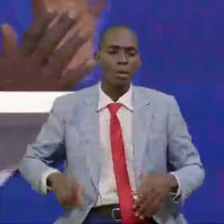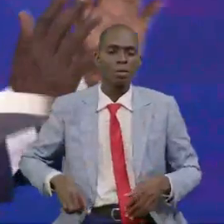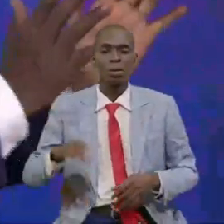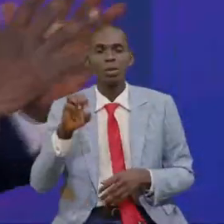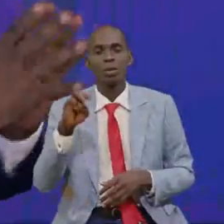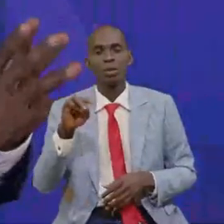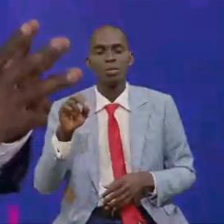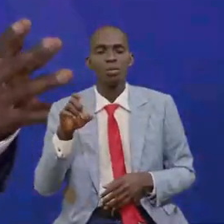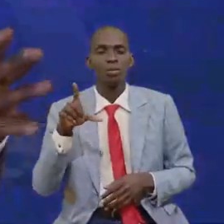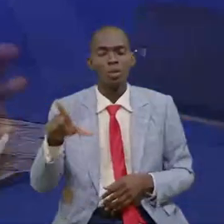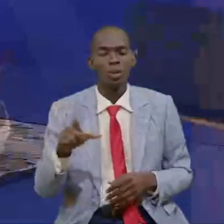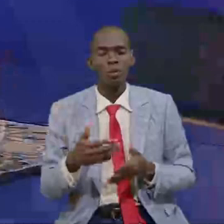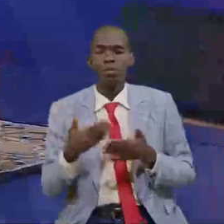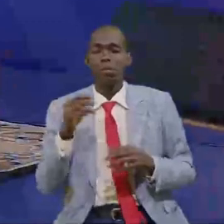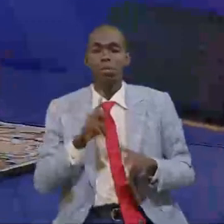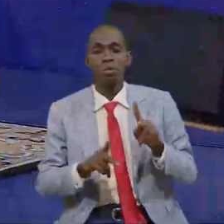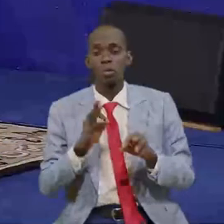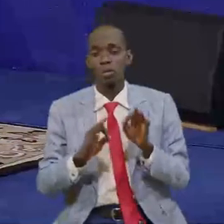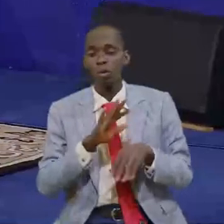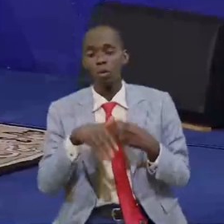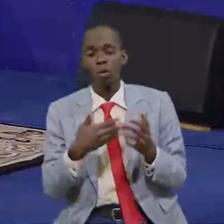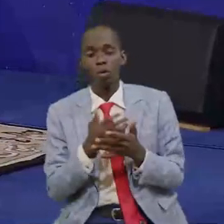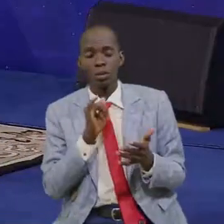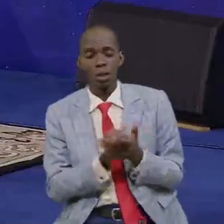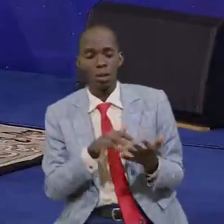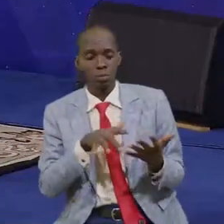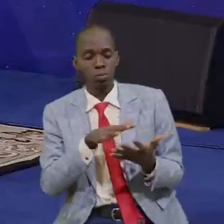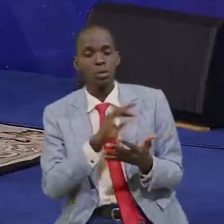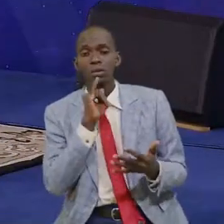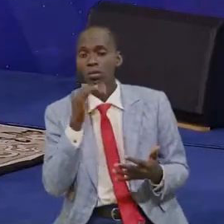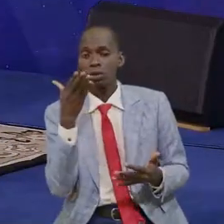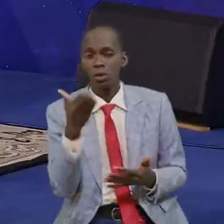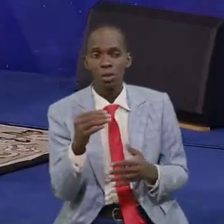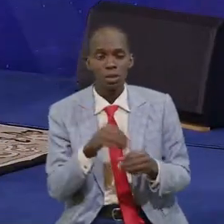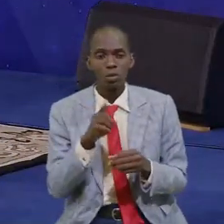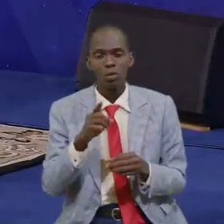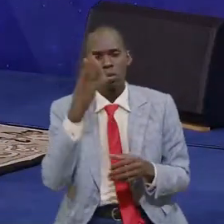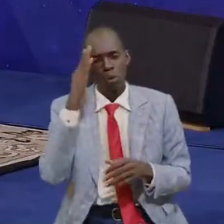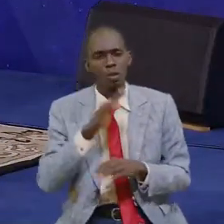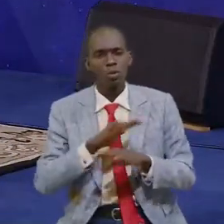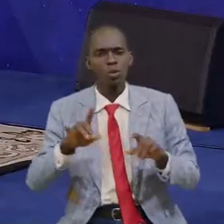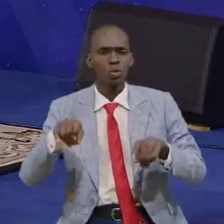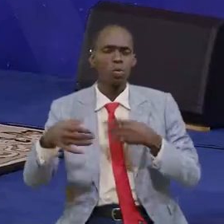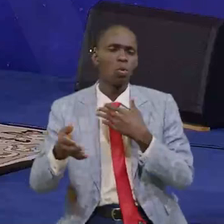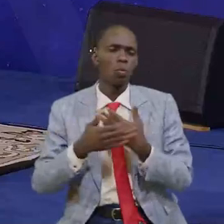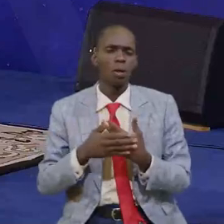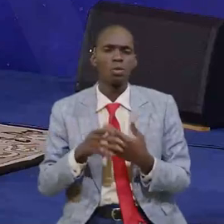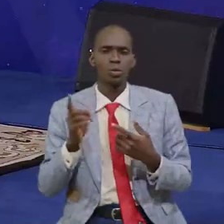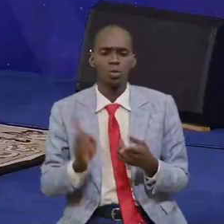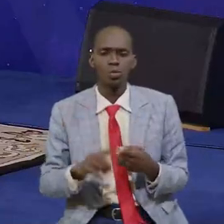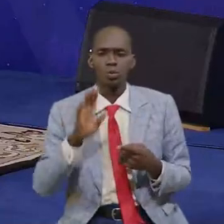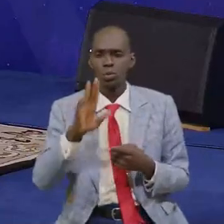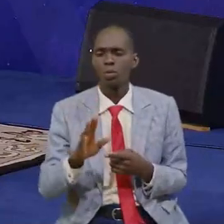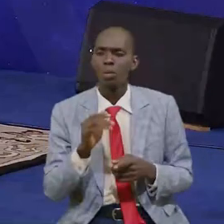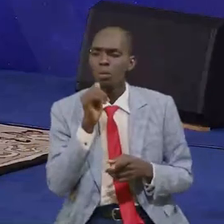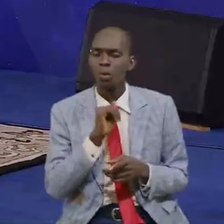eux. Si tout cela n'est pas là, pourquoi ne pas retourner dans ton coin? Pourquoi ne pas retourner dans